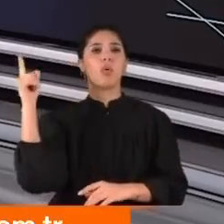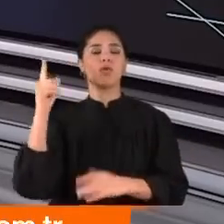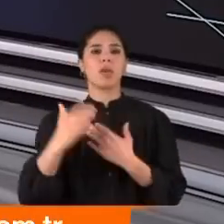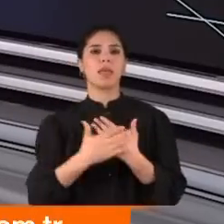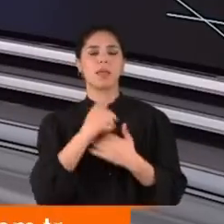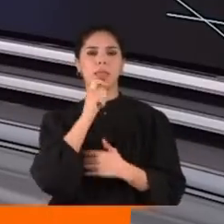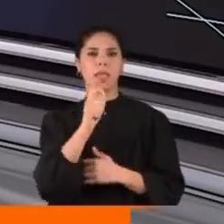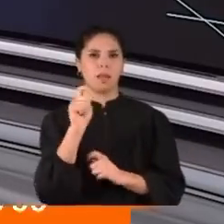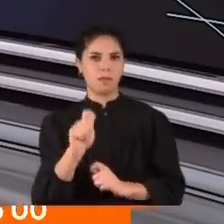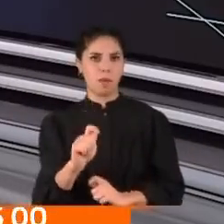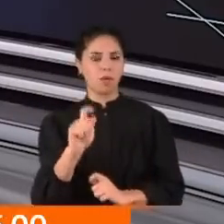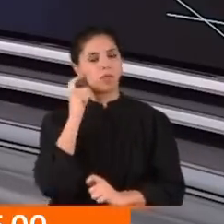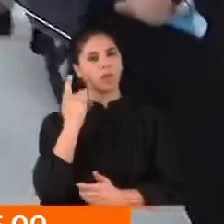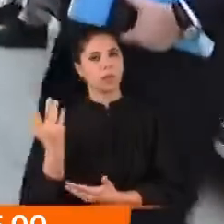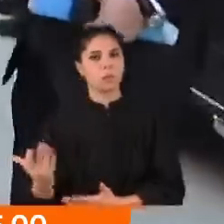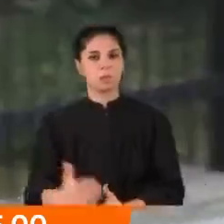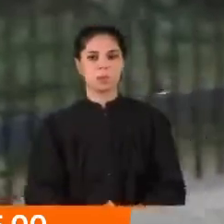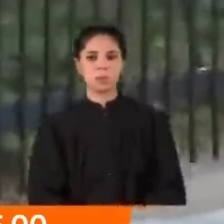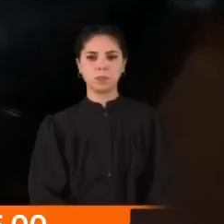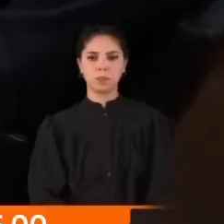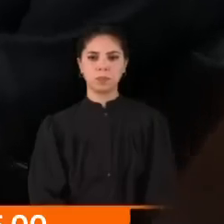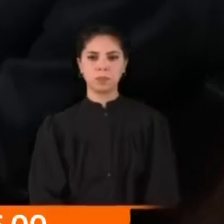teklifiyle gelecek.